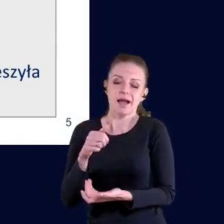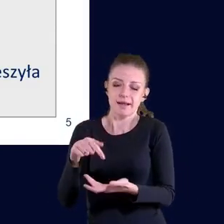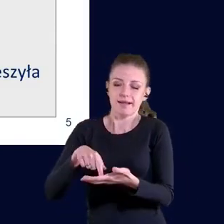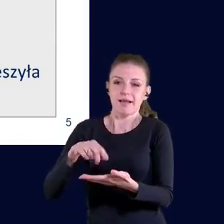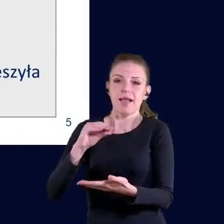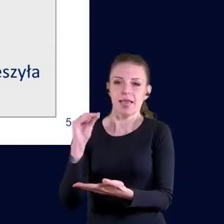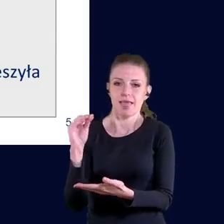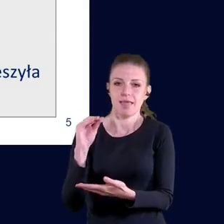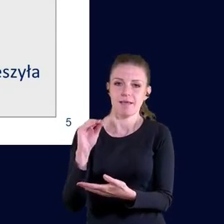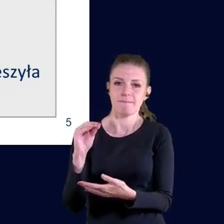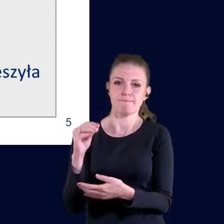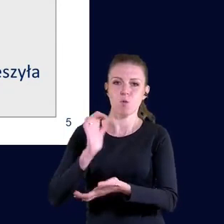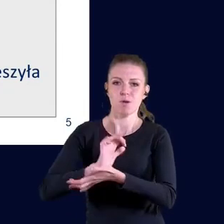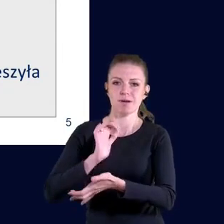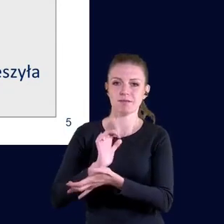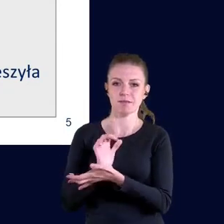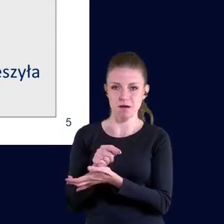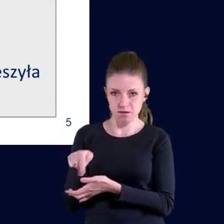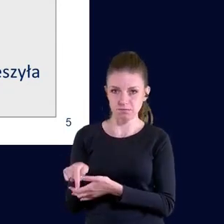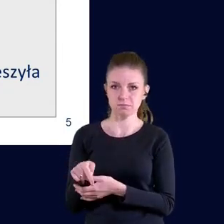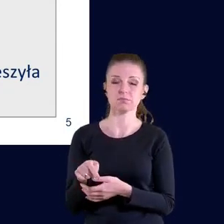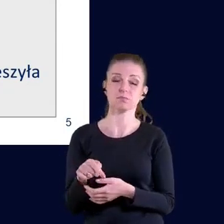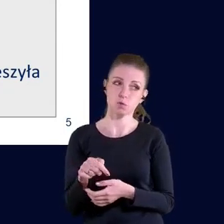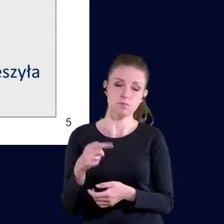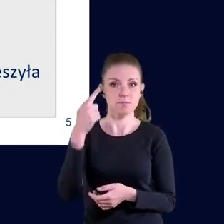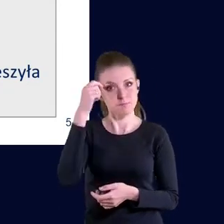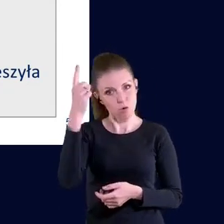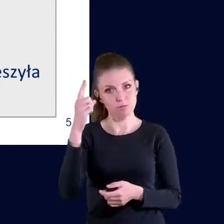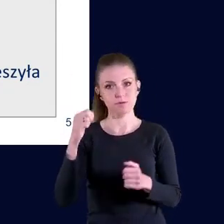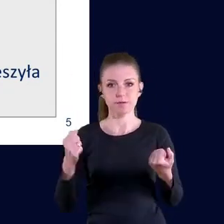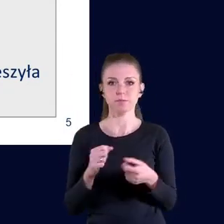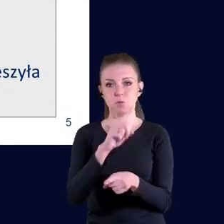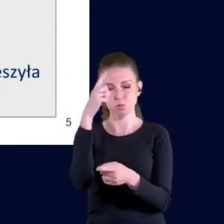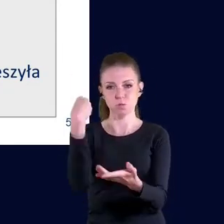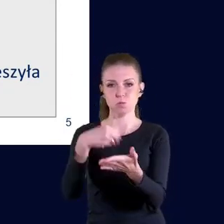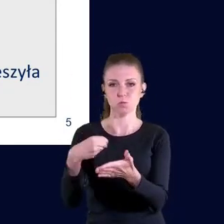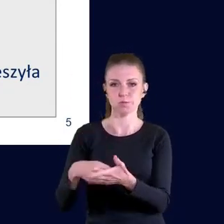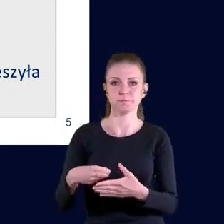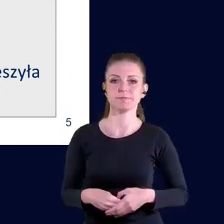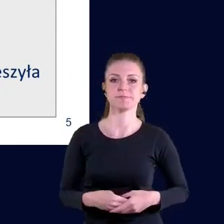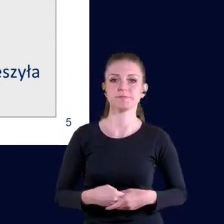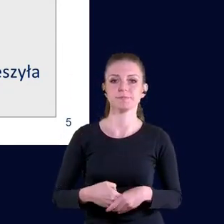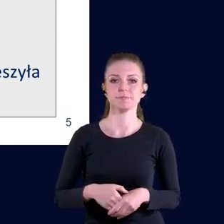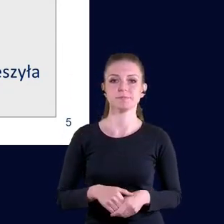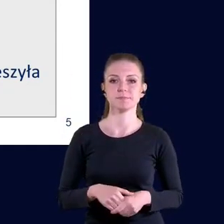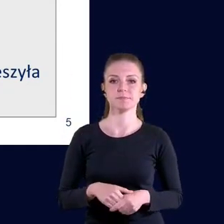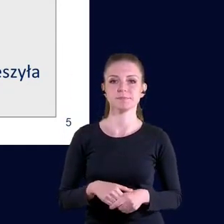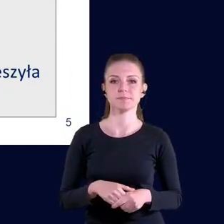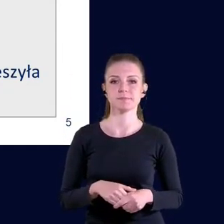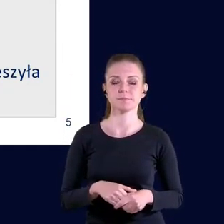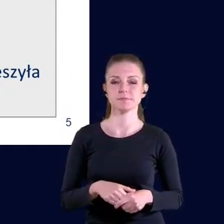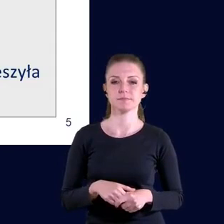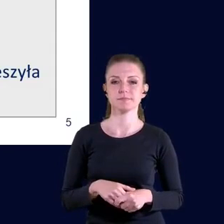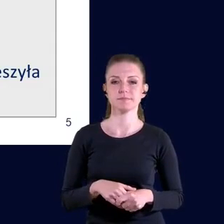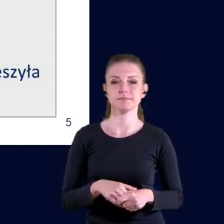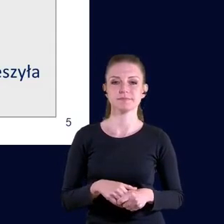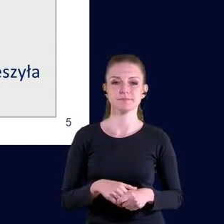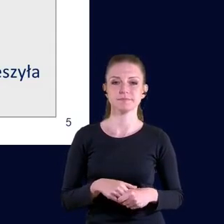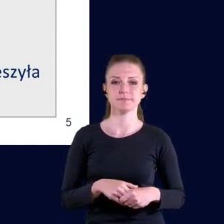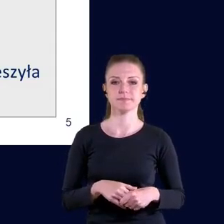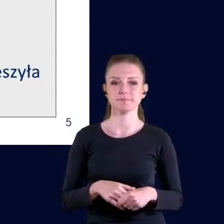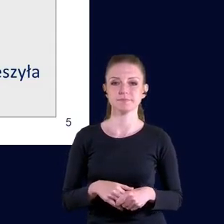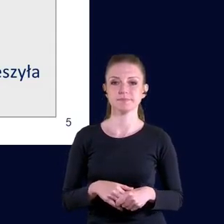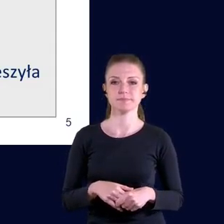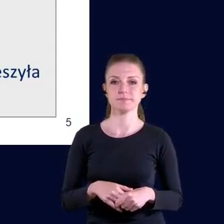wyzwaniem dla faktycznie wydawców odz mnie klienta następuje poprzez